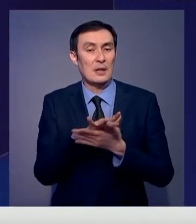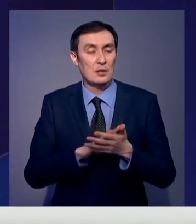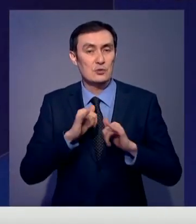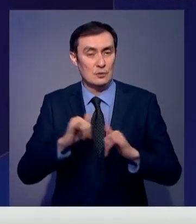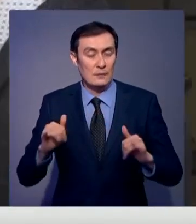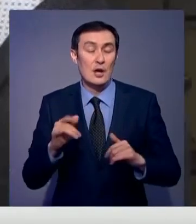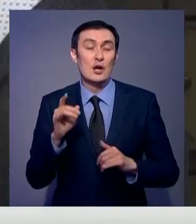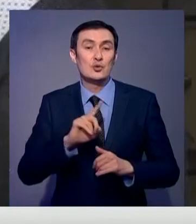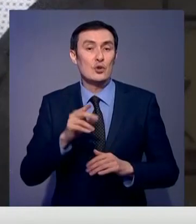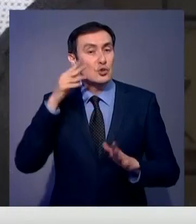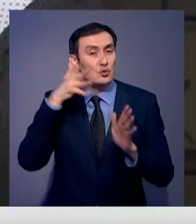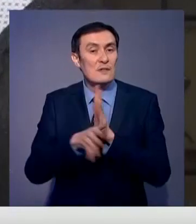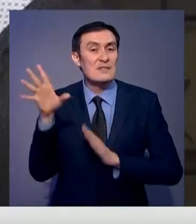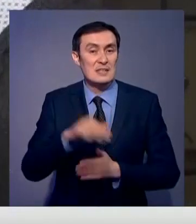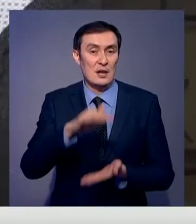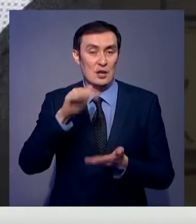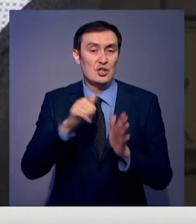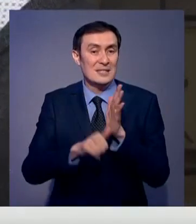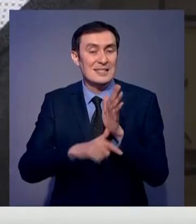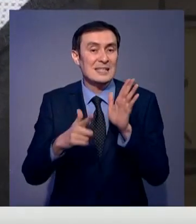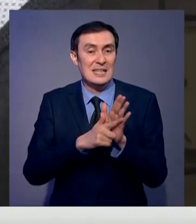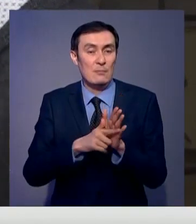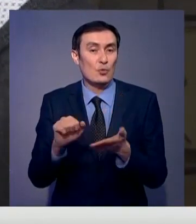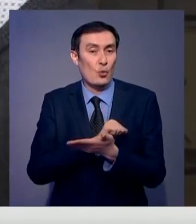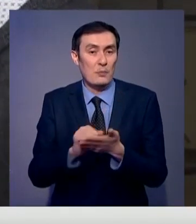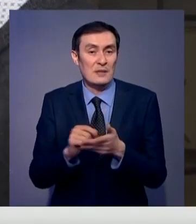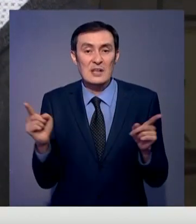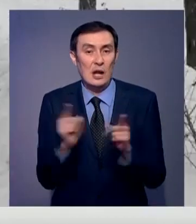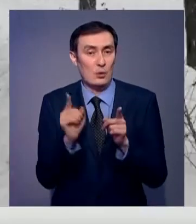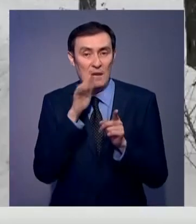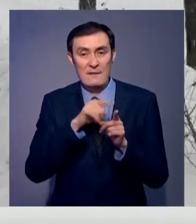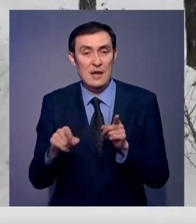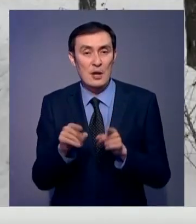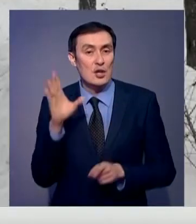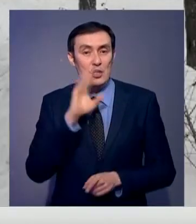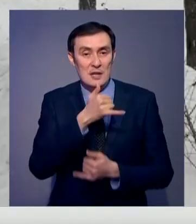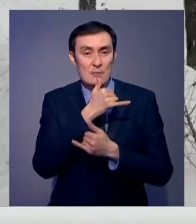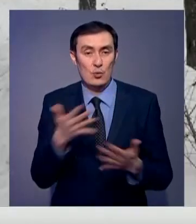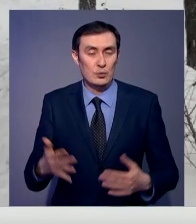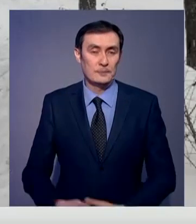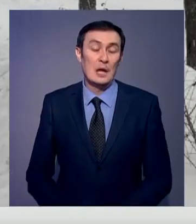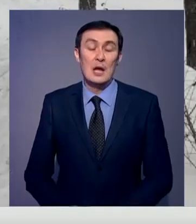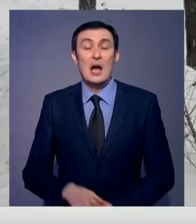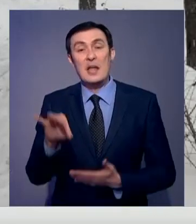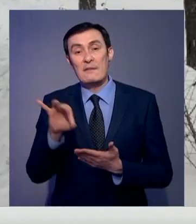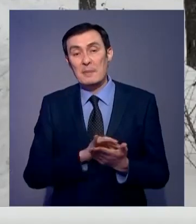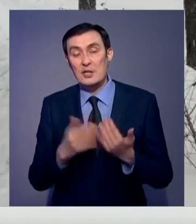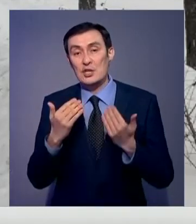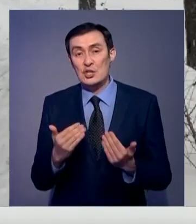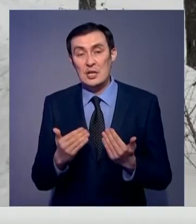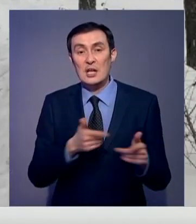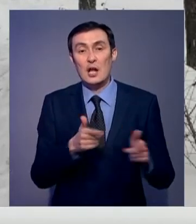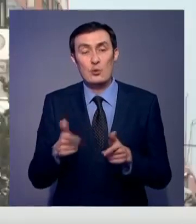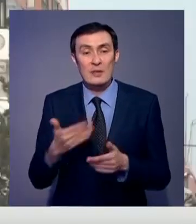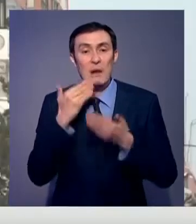сроков, так как изучить все 67 томов за такое короткое время никому не под силу. Одновременно сейчас они